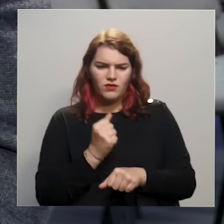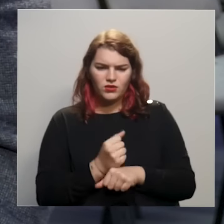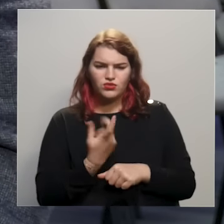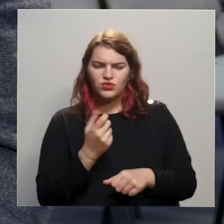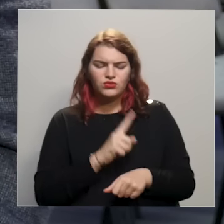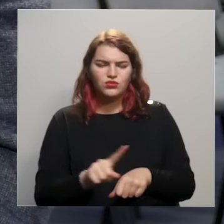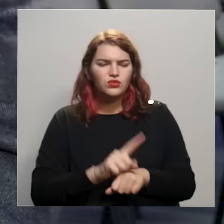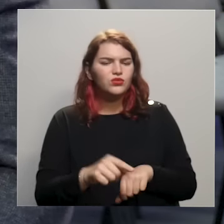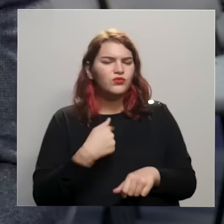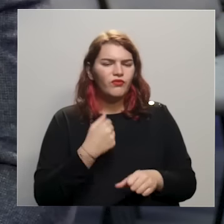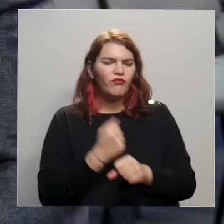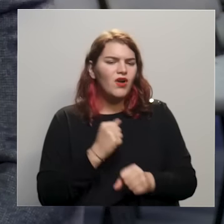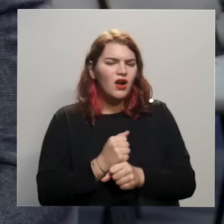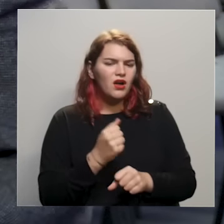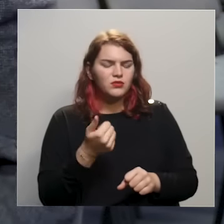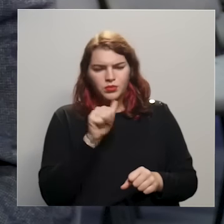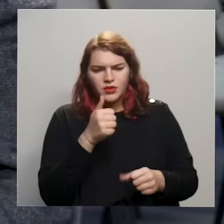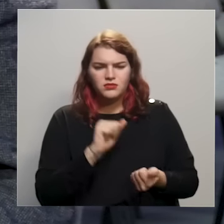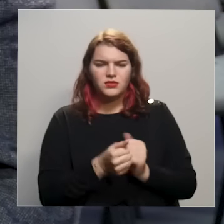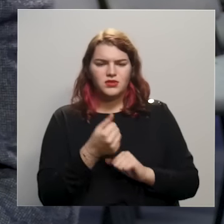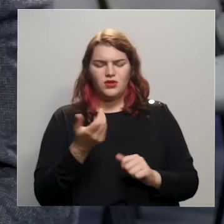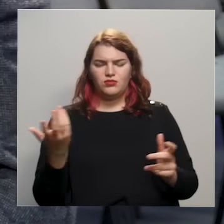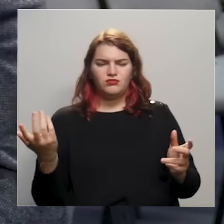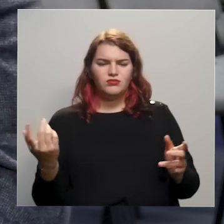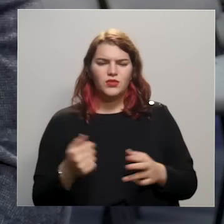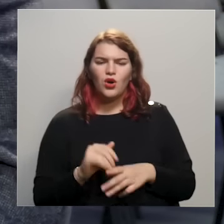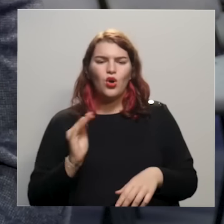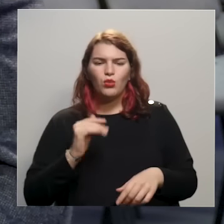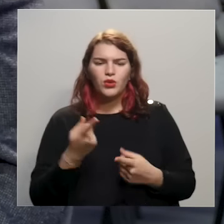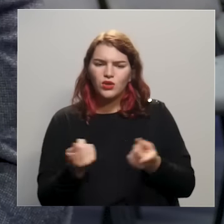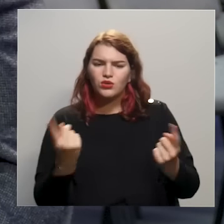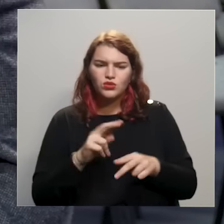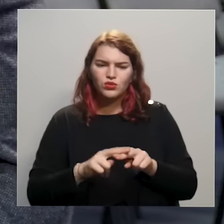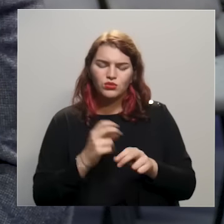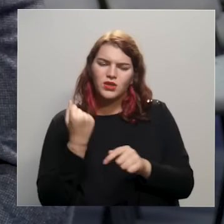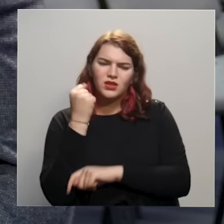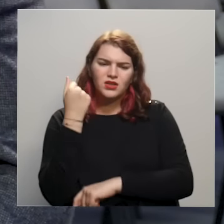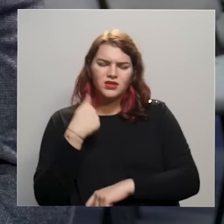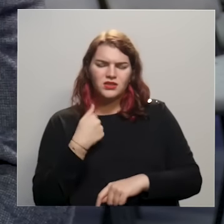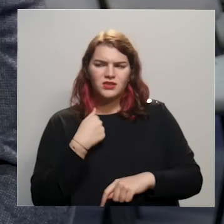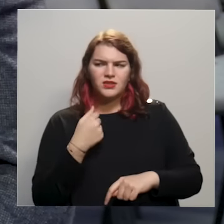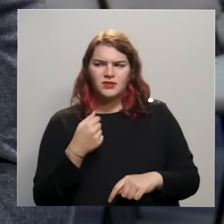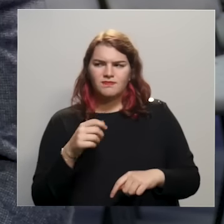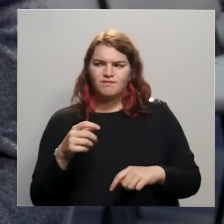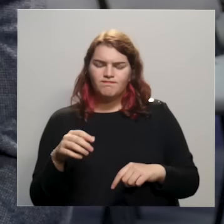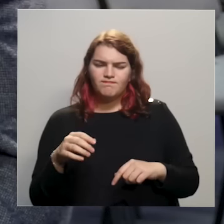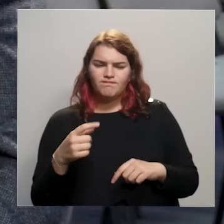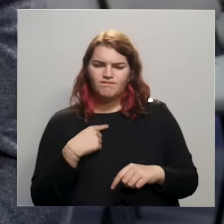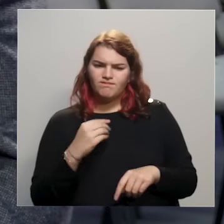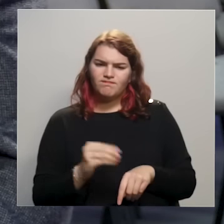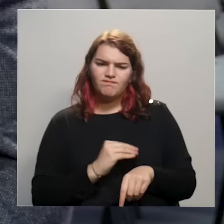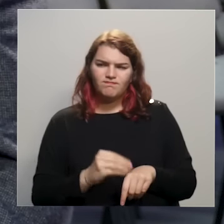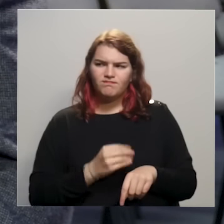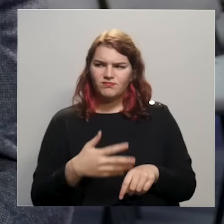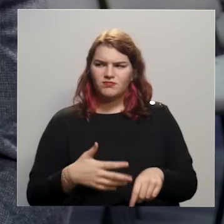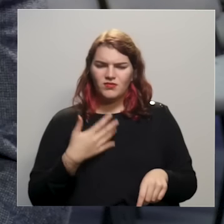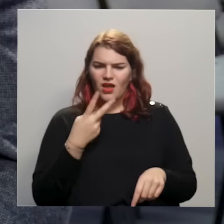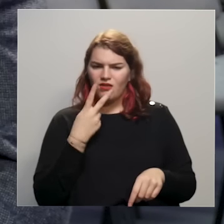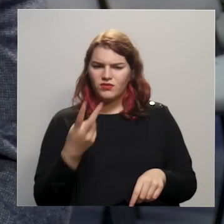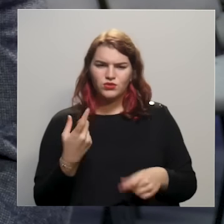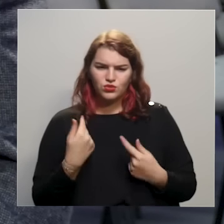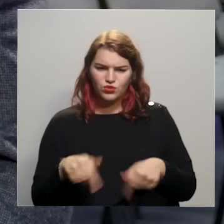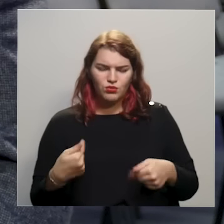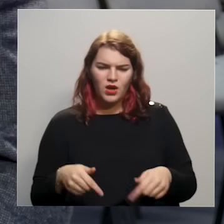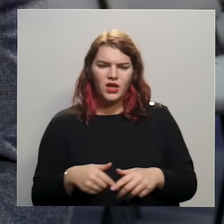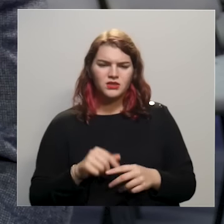le faci, Nicule. Copiii noștri cum o să creștem? Asta m-a mișcat foarte mult pe mine. Am văzut că nu mai este,